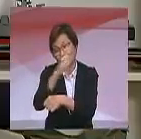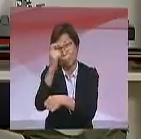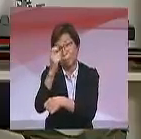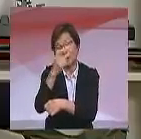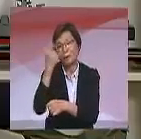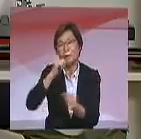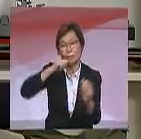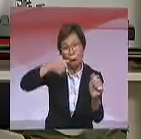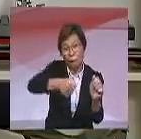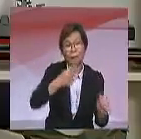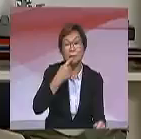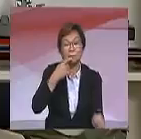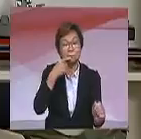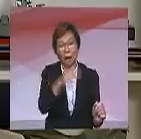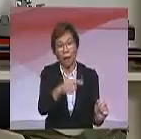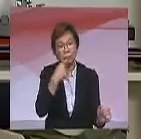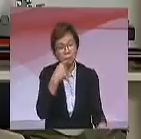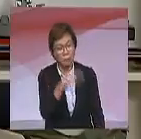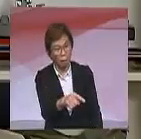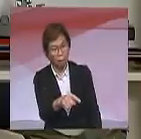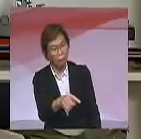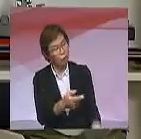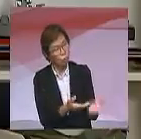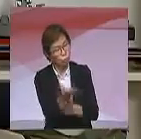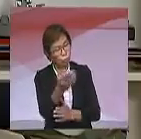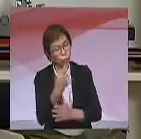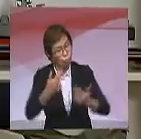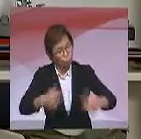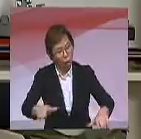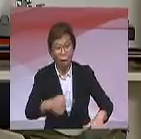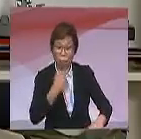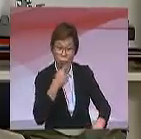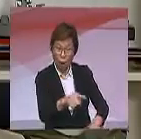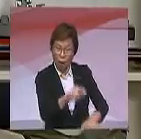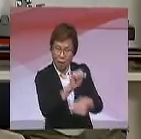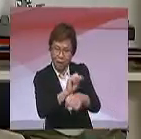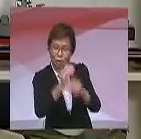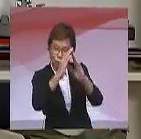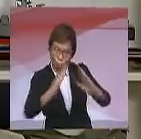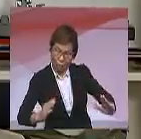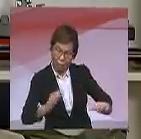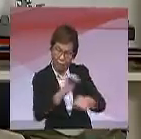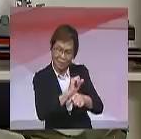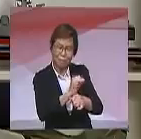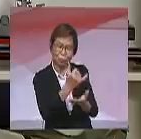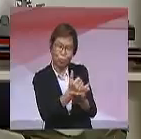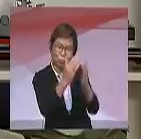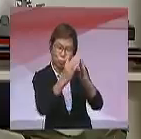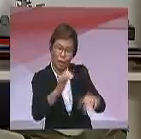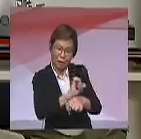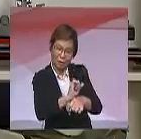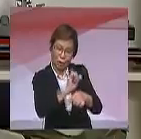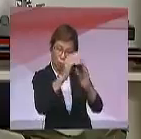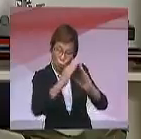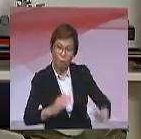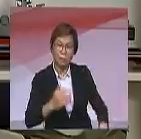kita, arahan kita adalah supaya mereka terus, mereka dibenarkan bekerja di rumah. Jadi kita mengarahkan, dan